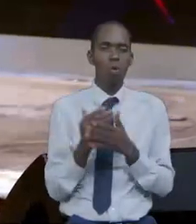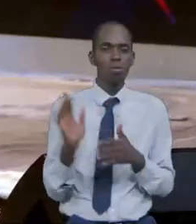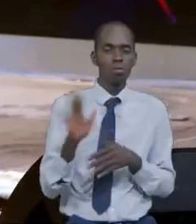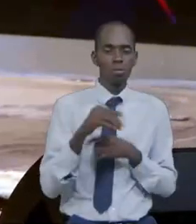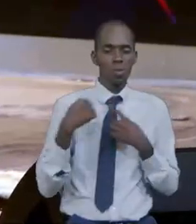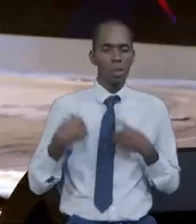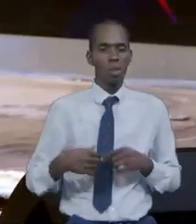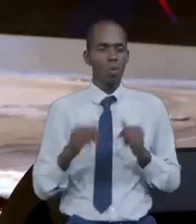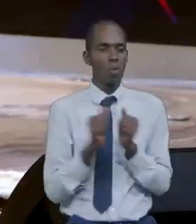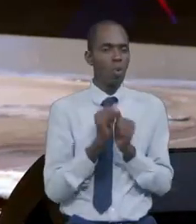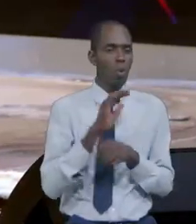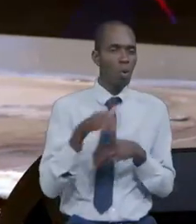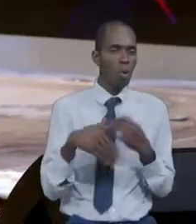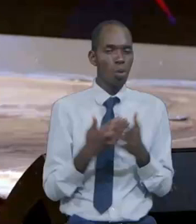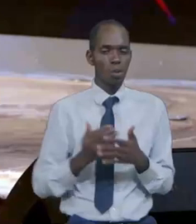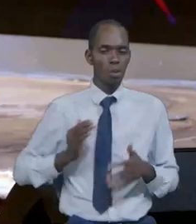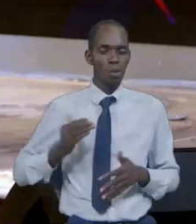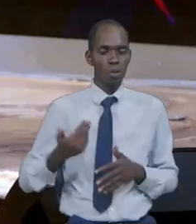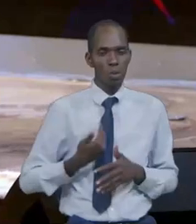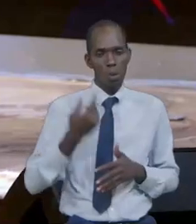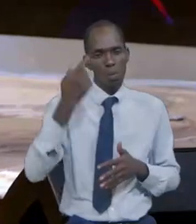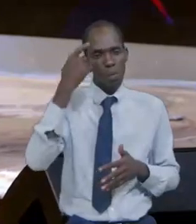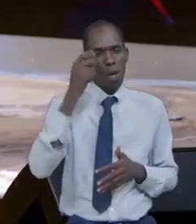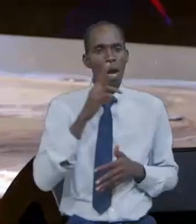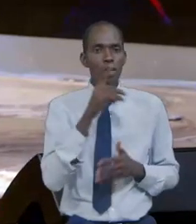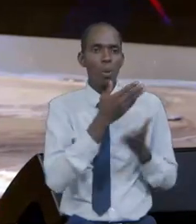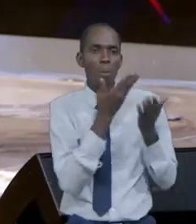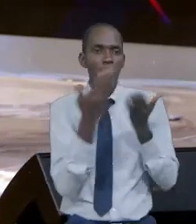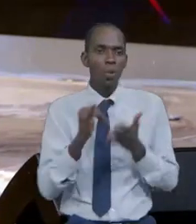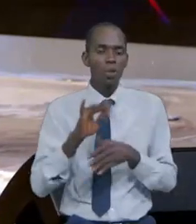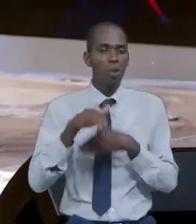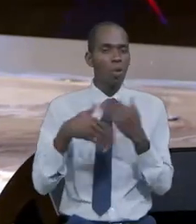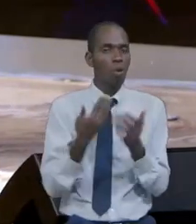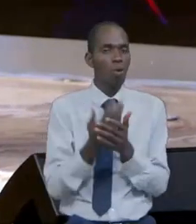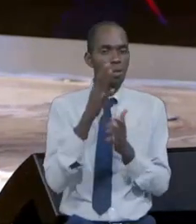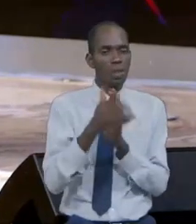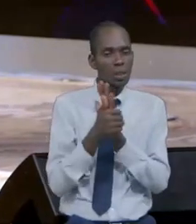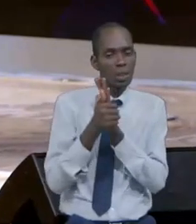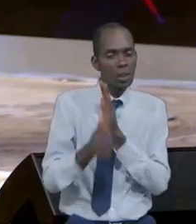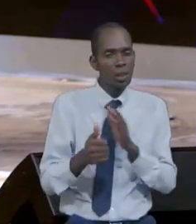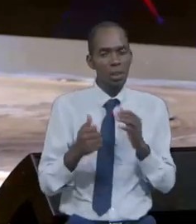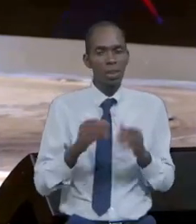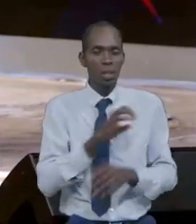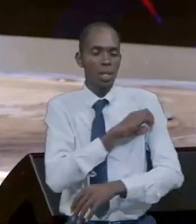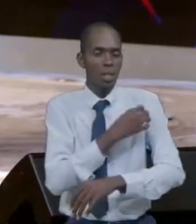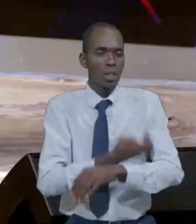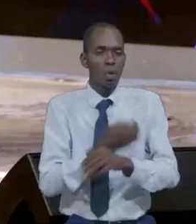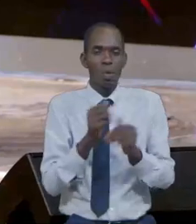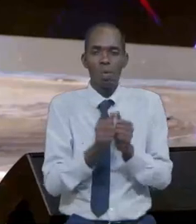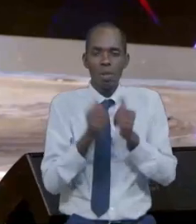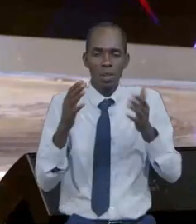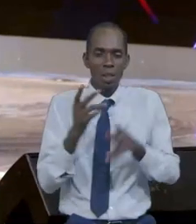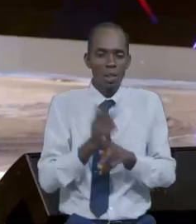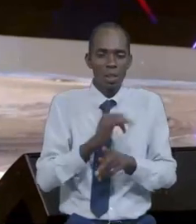toute votre âme? Est-ce que vous amenez tous vos talents, votre énergie, sans réserve